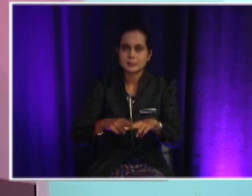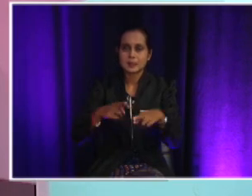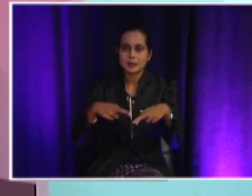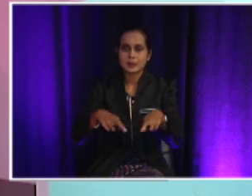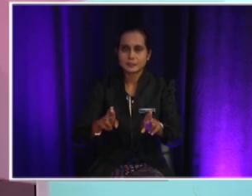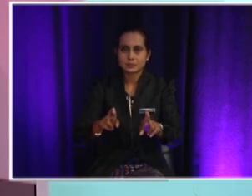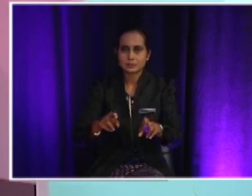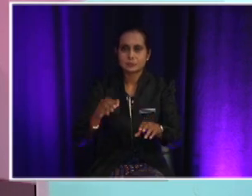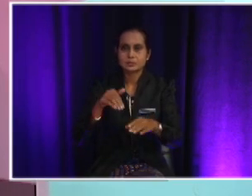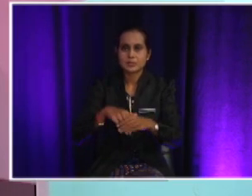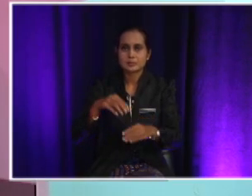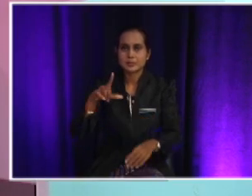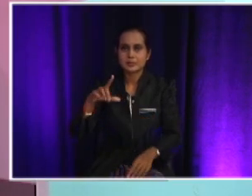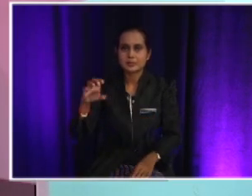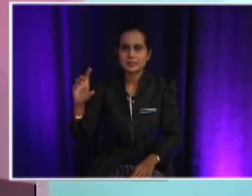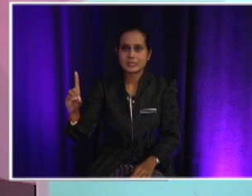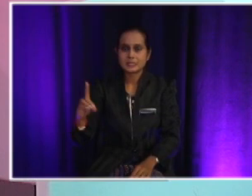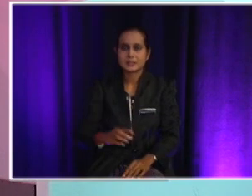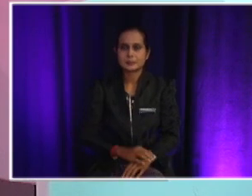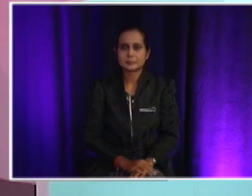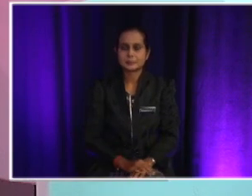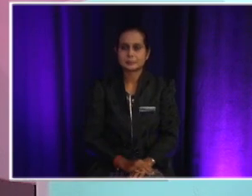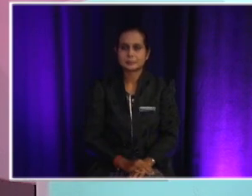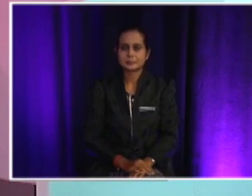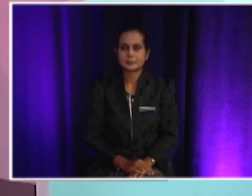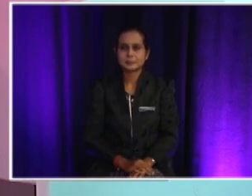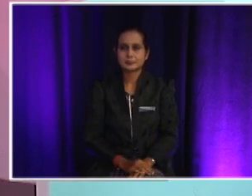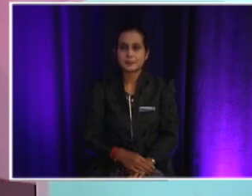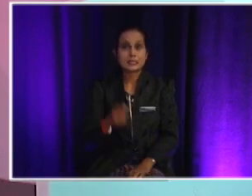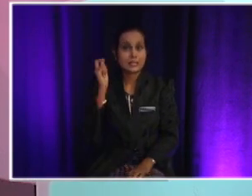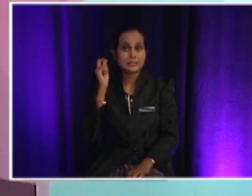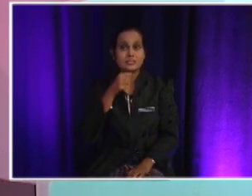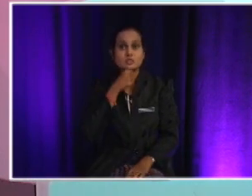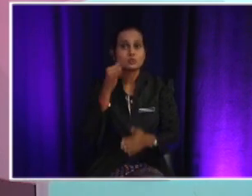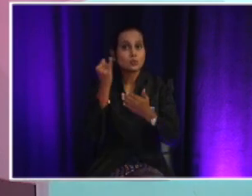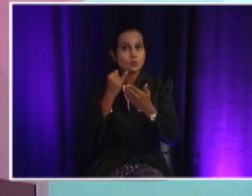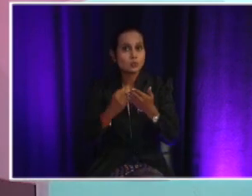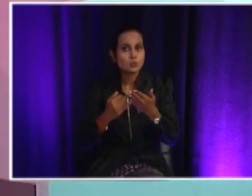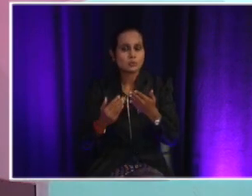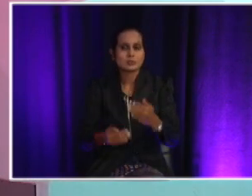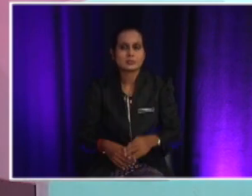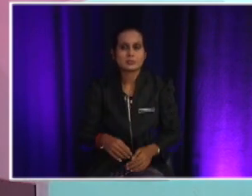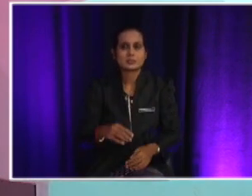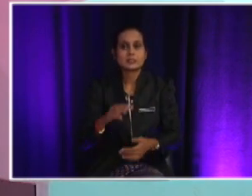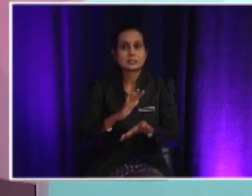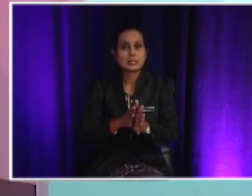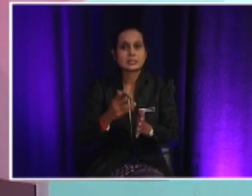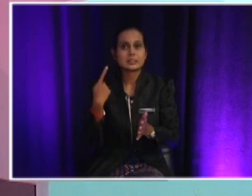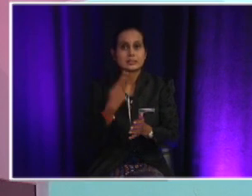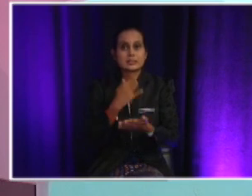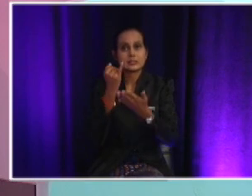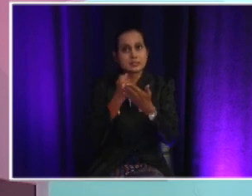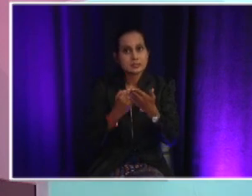antara cadangan jawapan. Okey. Tadi dia suruh lakarkan semula kan? So bila lakarkan, jangan tidak lakarkan